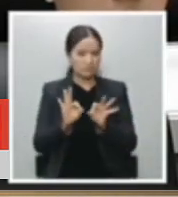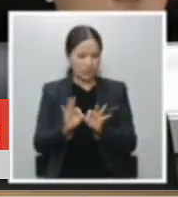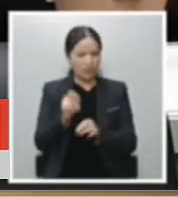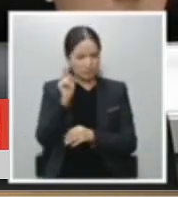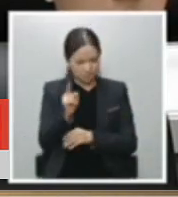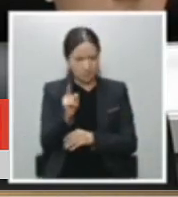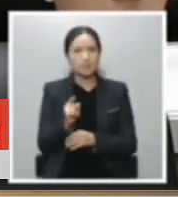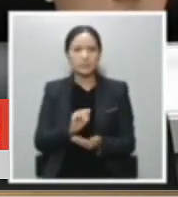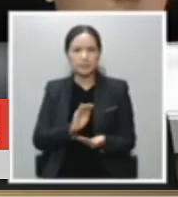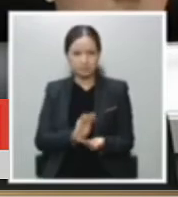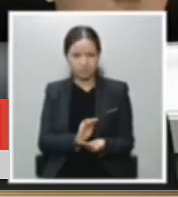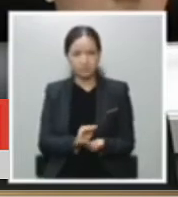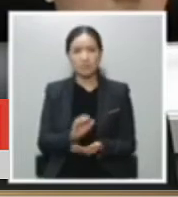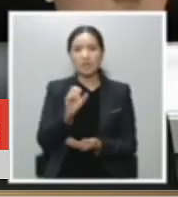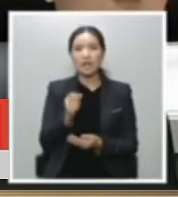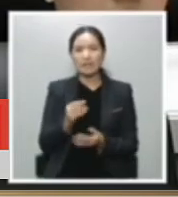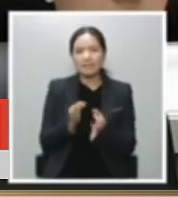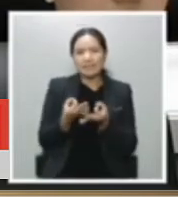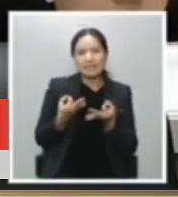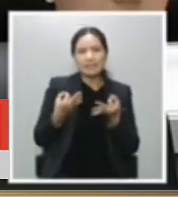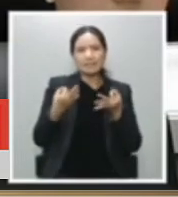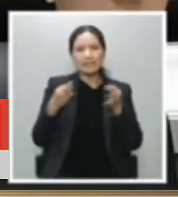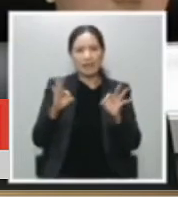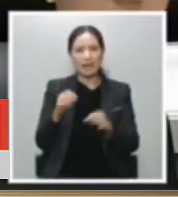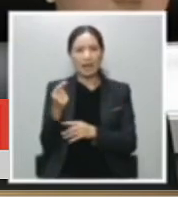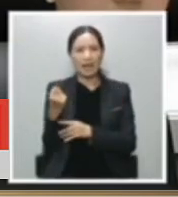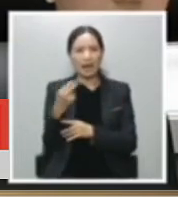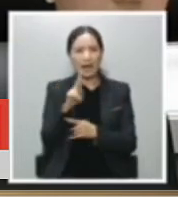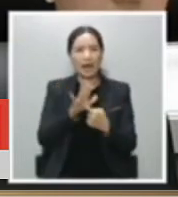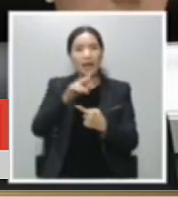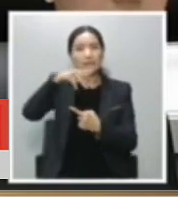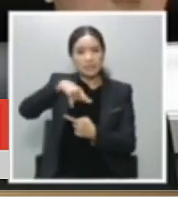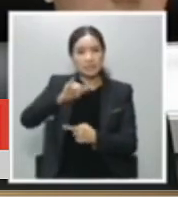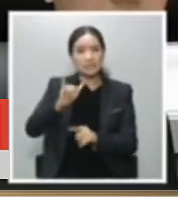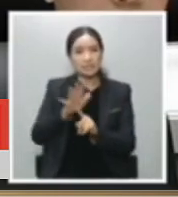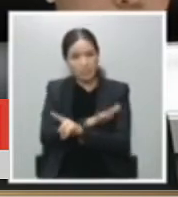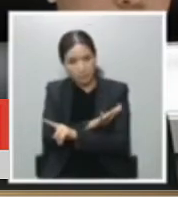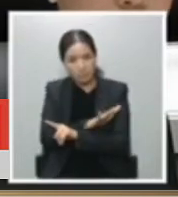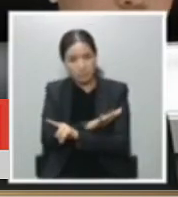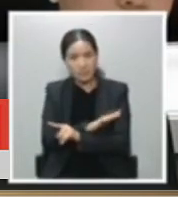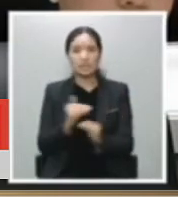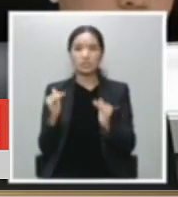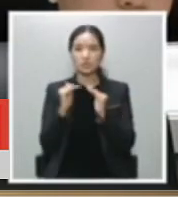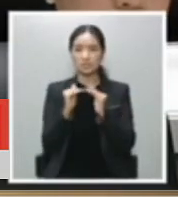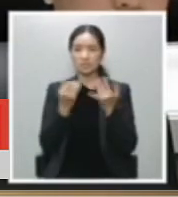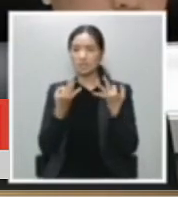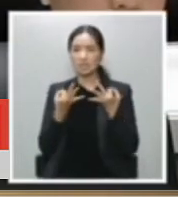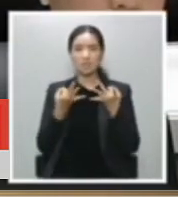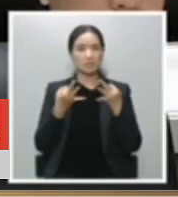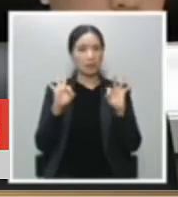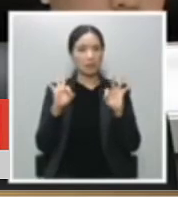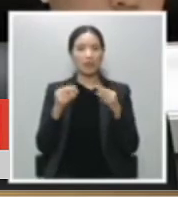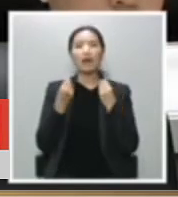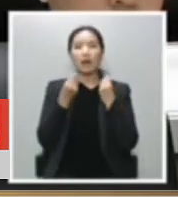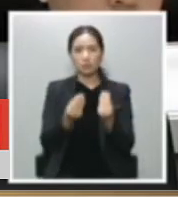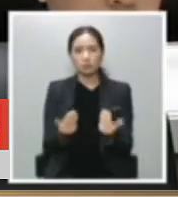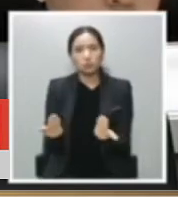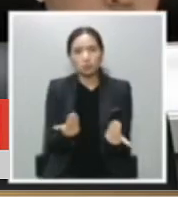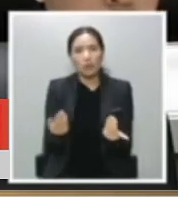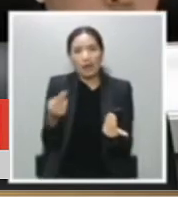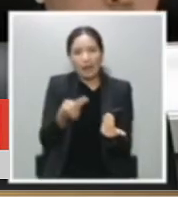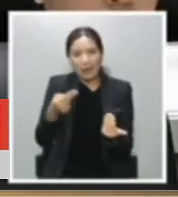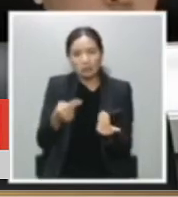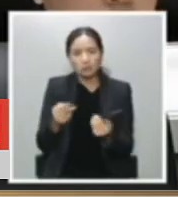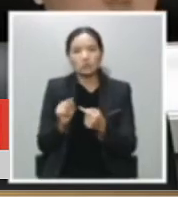พย์เสรีสิทธิเสรีภาพแก่ลูกหลานสืบไปท่านประธานที่เคารพคะ